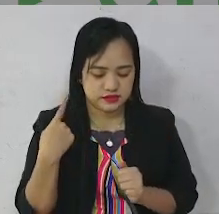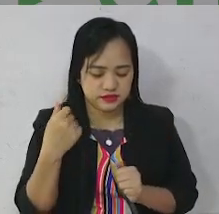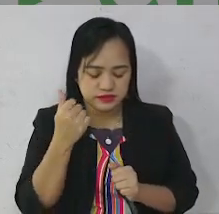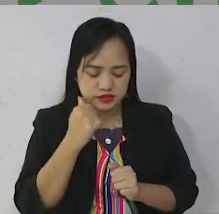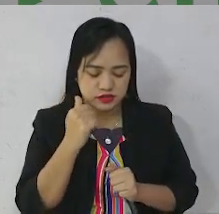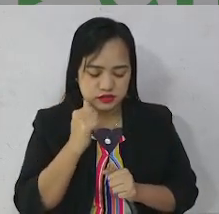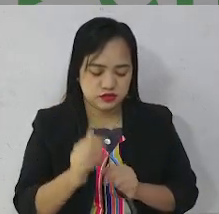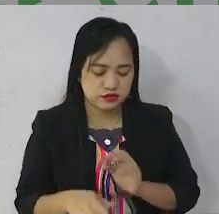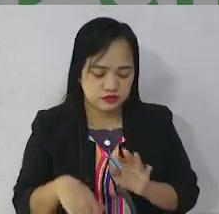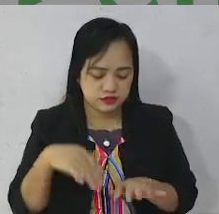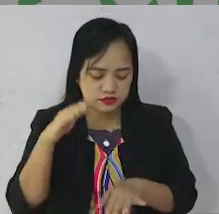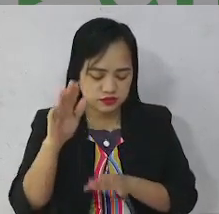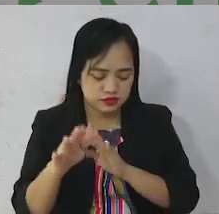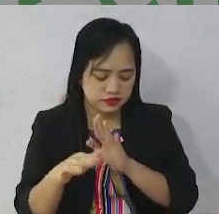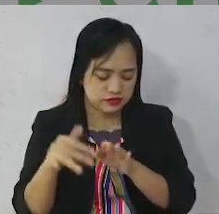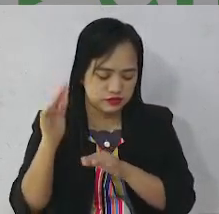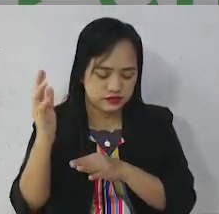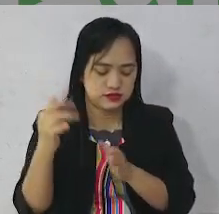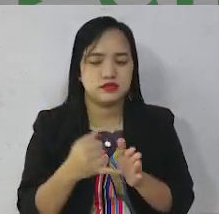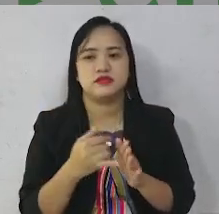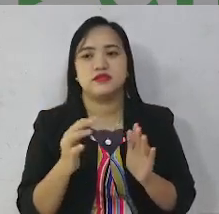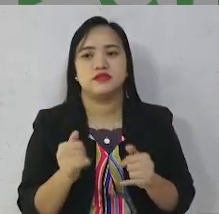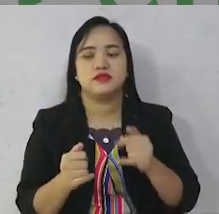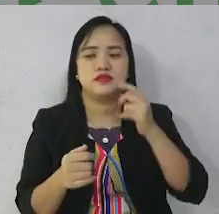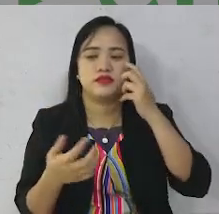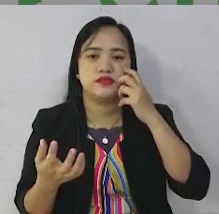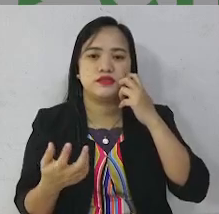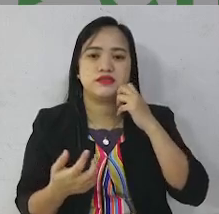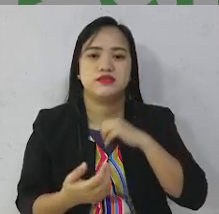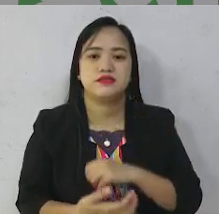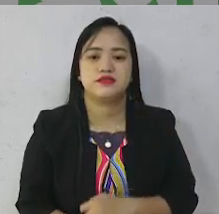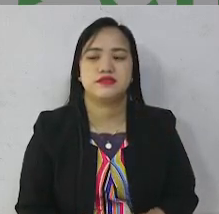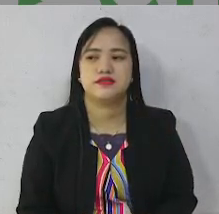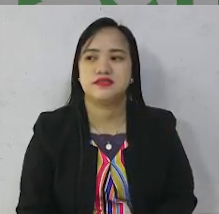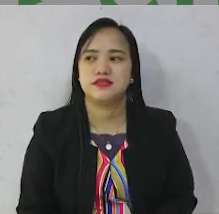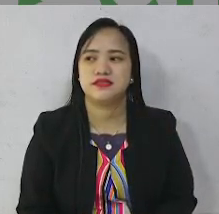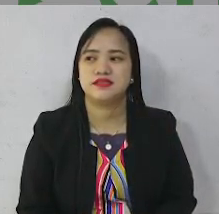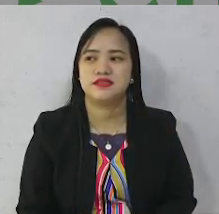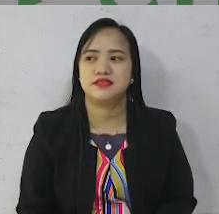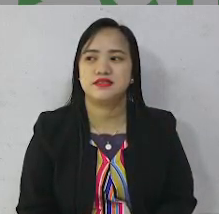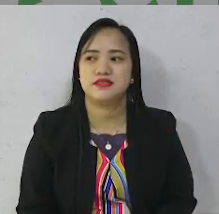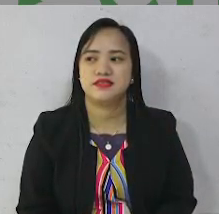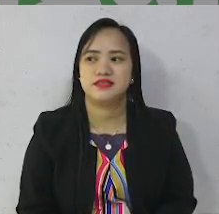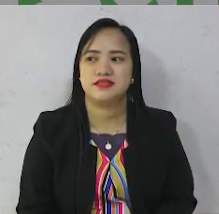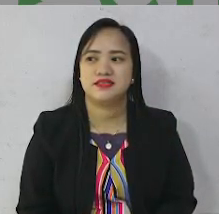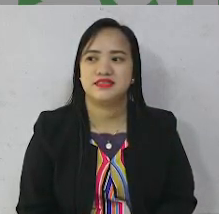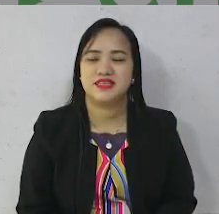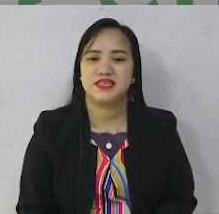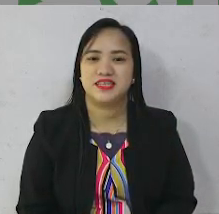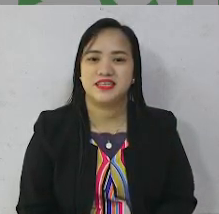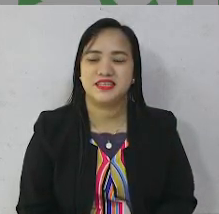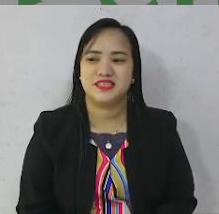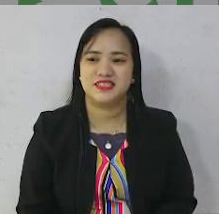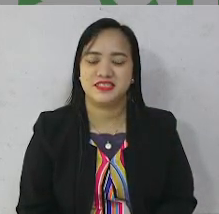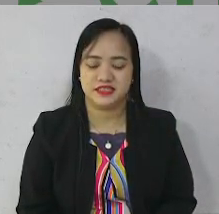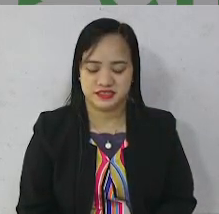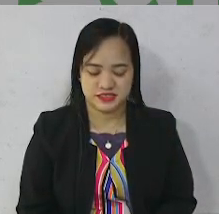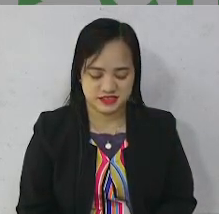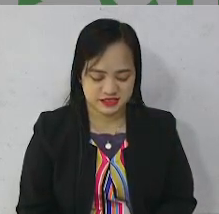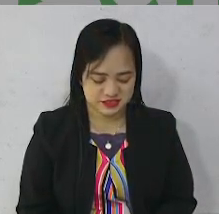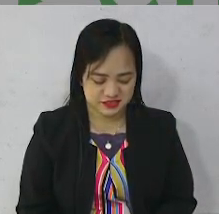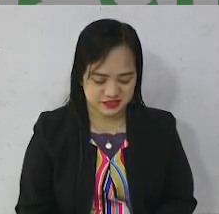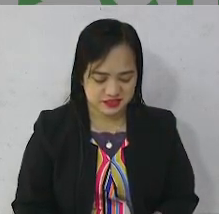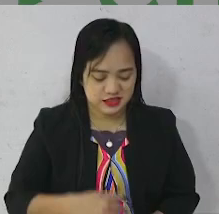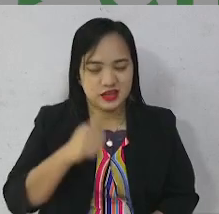na magulang niya no ng mga kapatid niya oo feeling ko lang kaya nagkaganito eh napipi